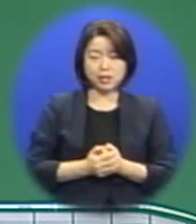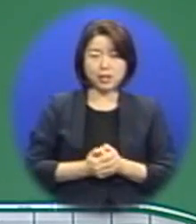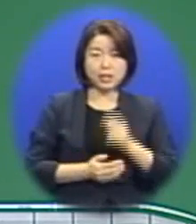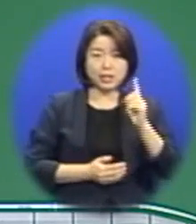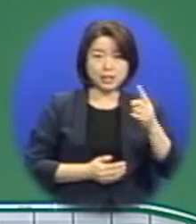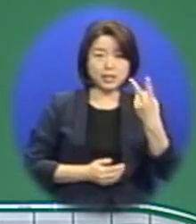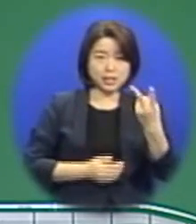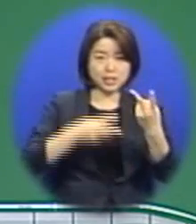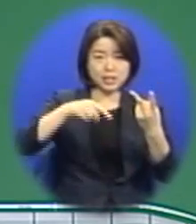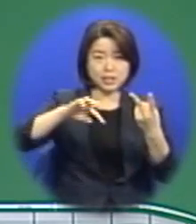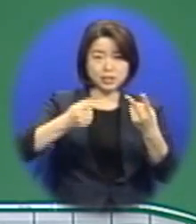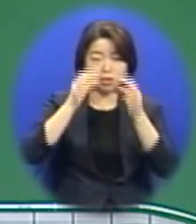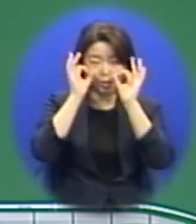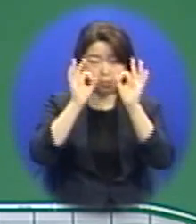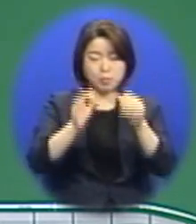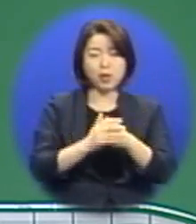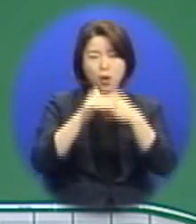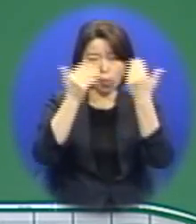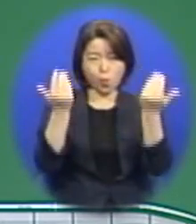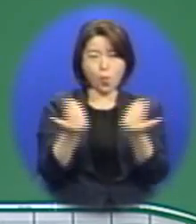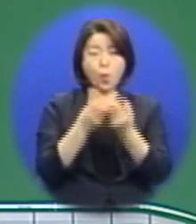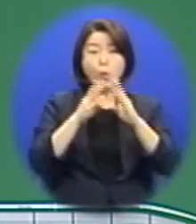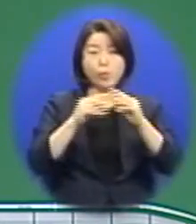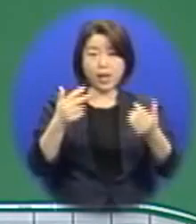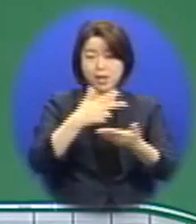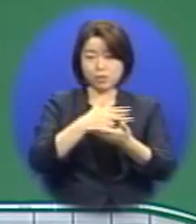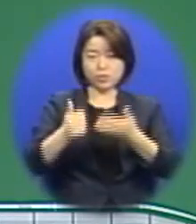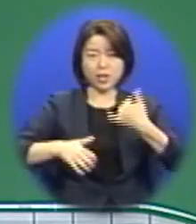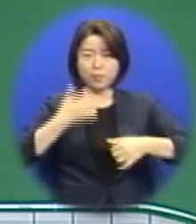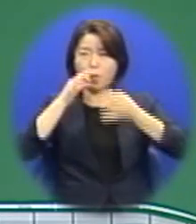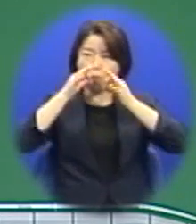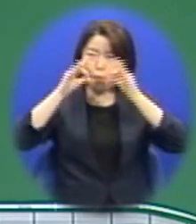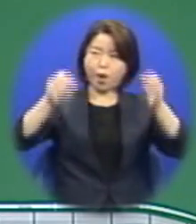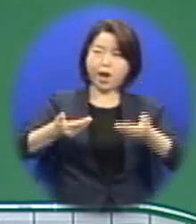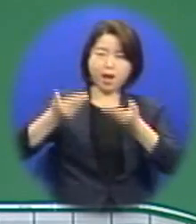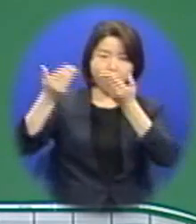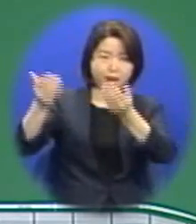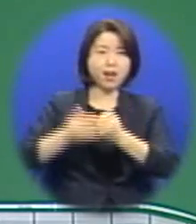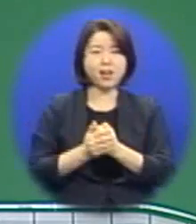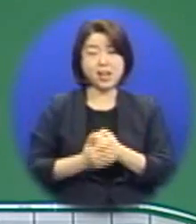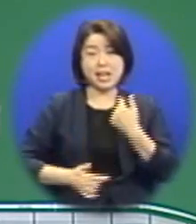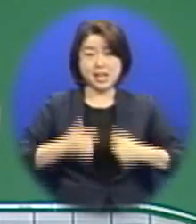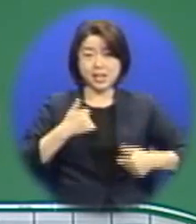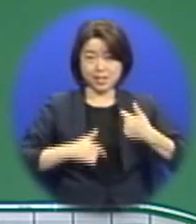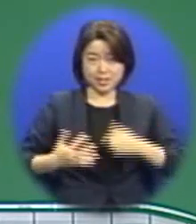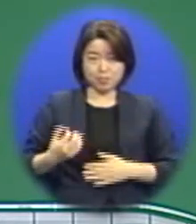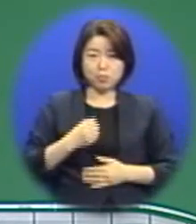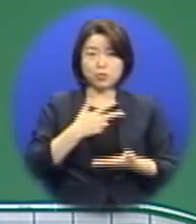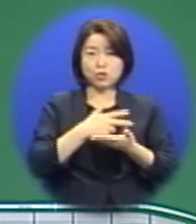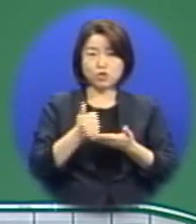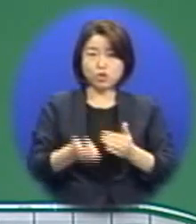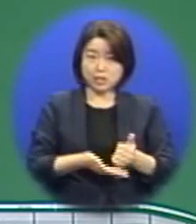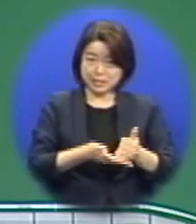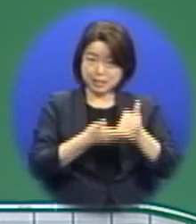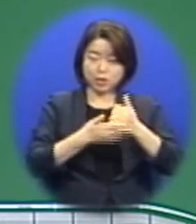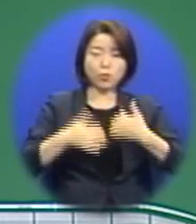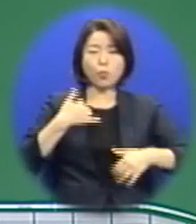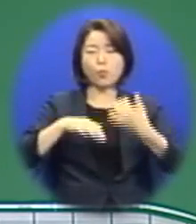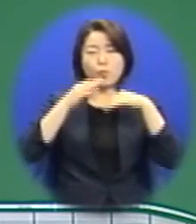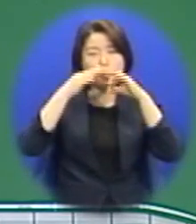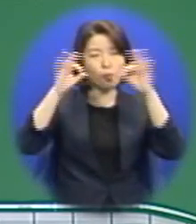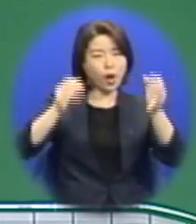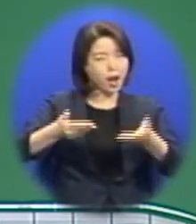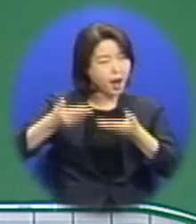1절, 2절을 보면 온 땅아 주님께 환호성을 올려라. 기쁨으로 주님을 섬기고 환호성을